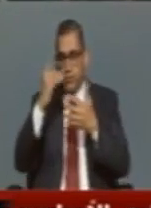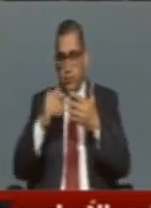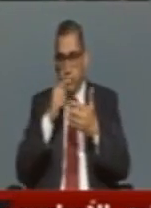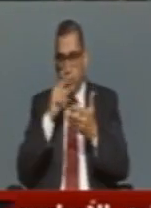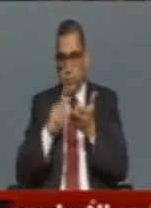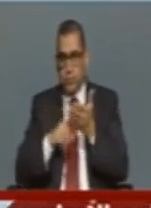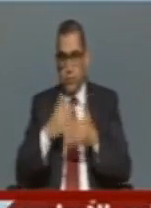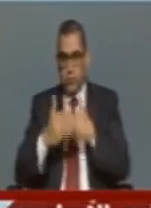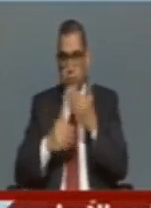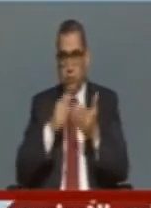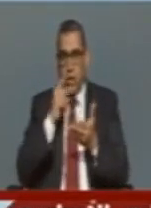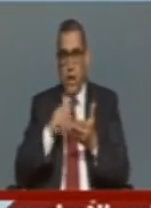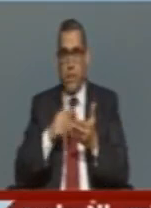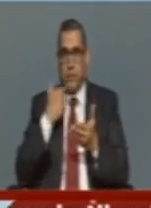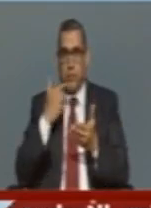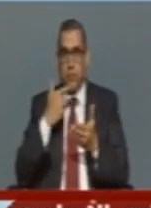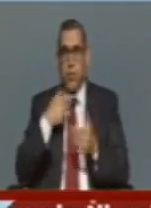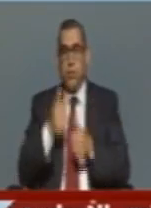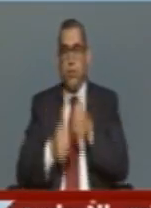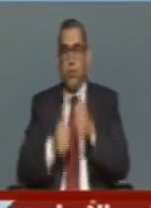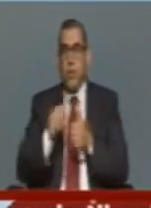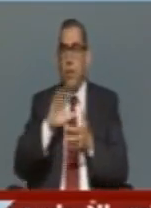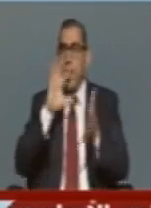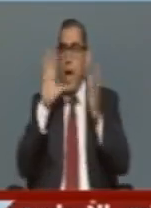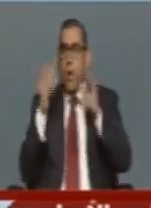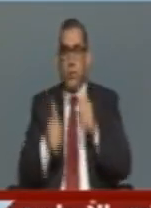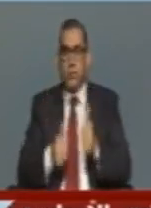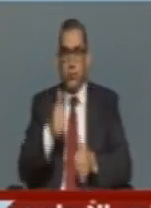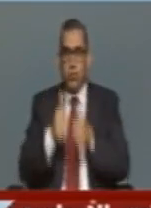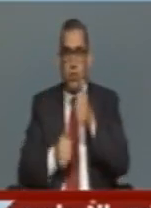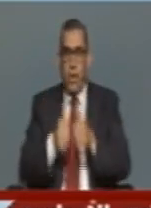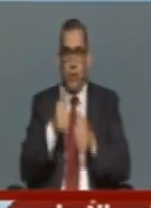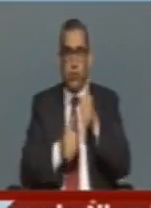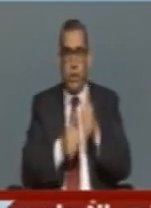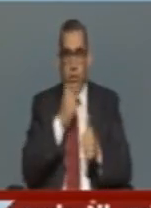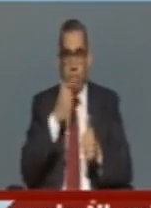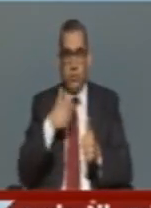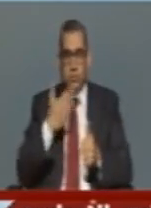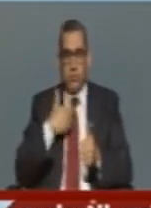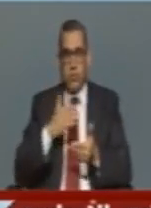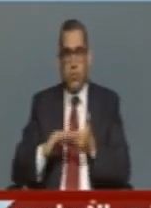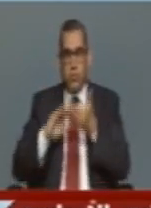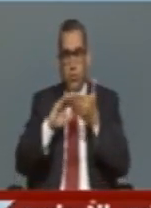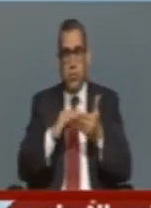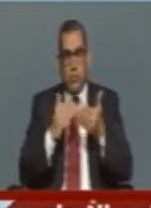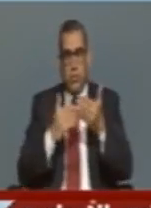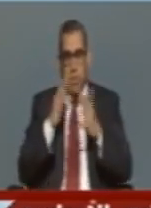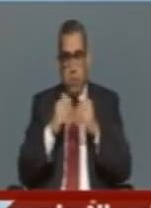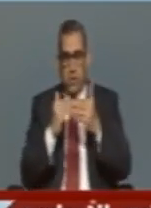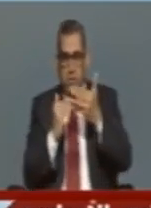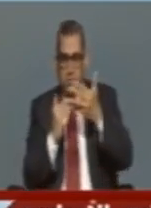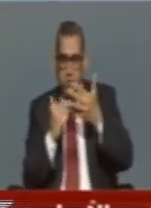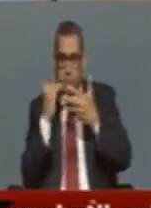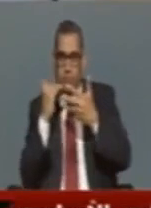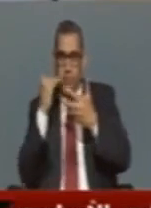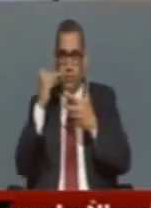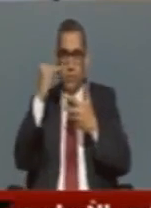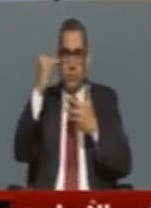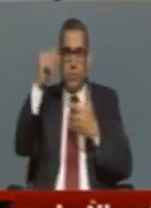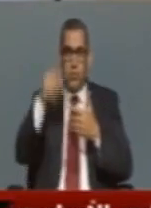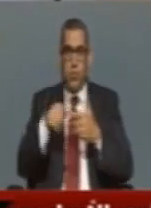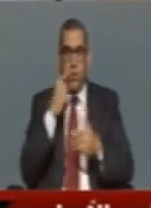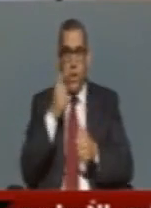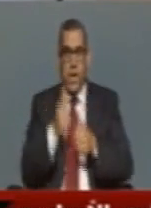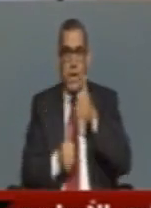الرابع، ودي مسابقه دوليه الحقيقه، واحده من الحاجات اللي بتفيد بتساعدنا في التصنيف العالمي. وهندخل في اختبار